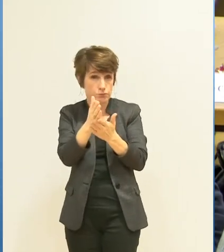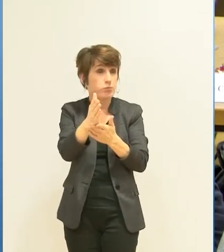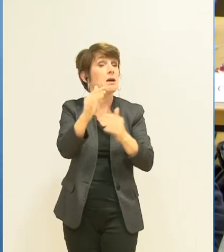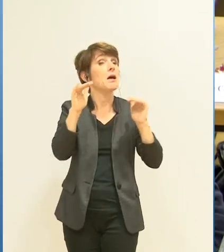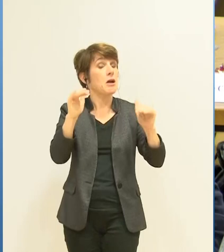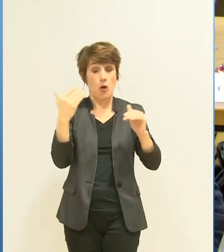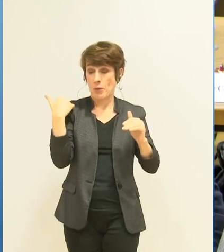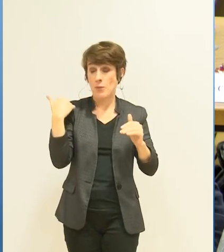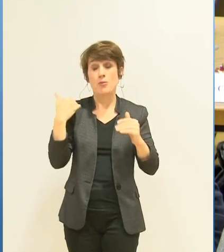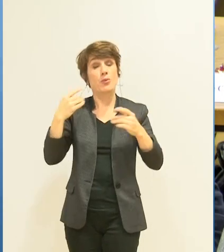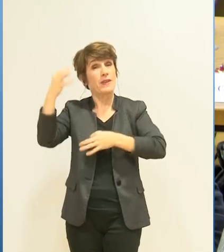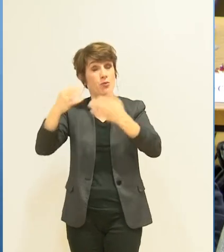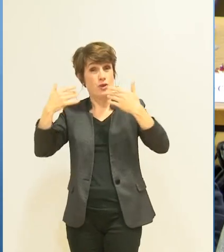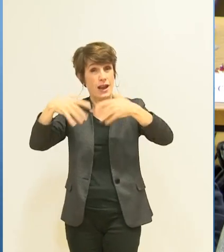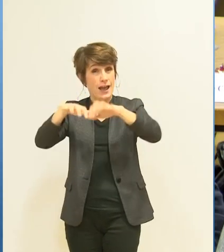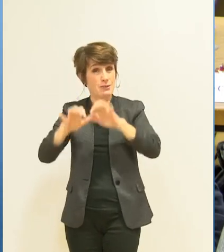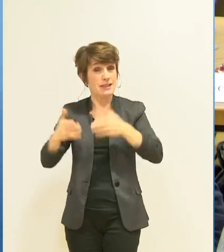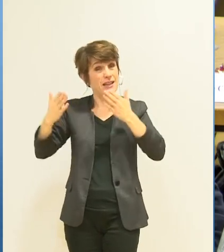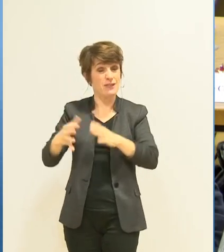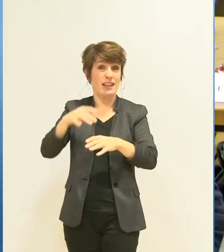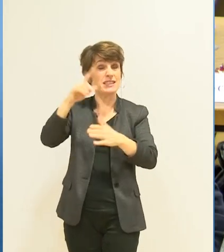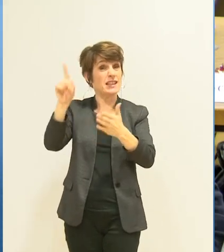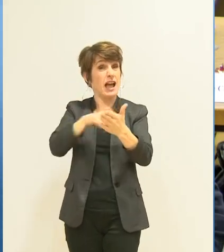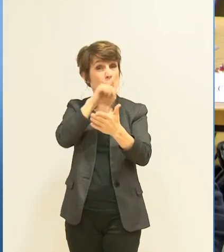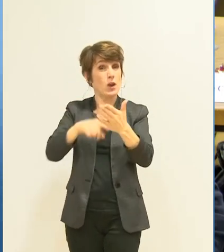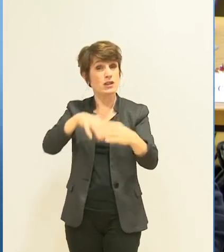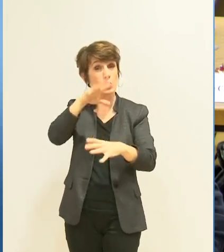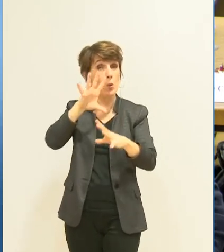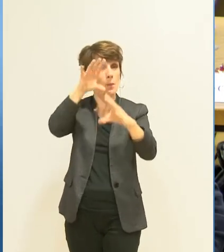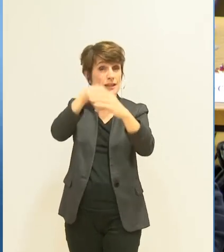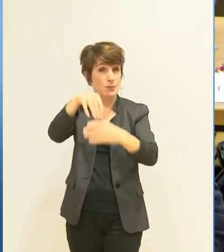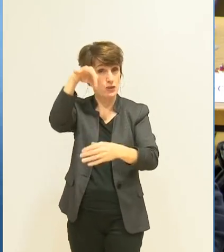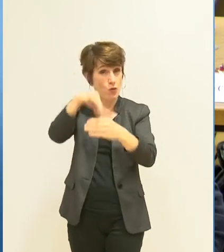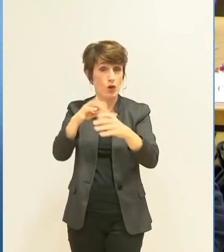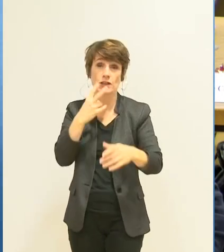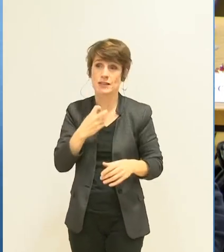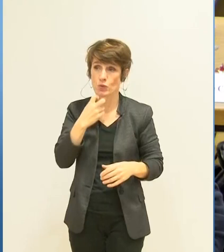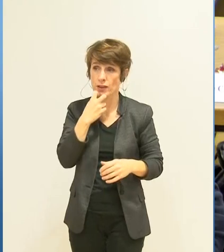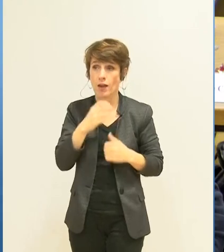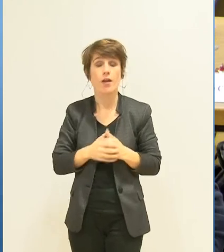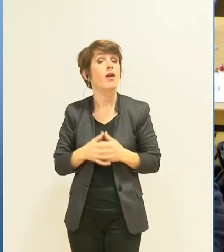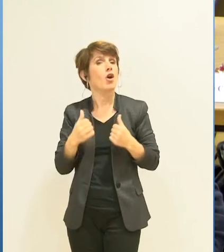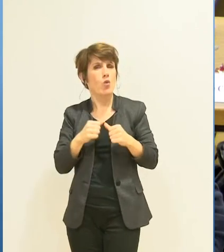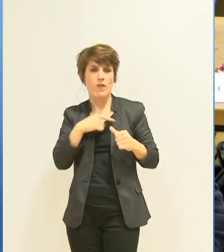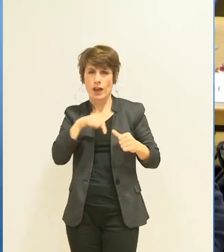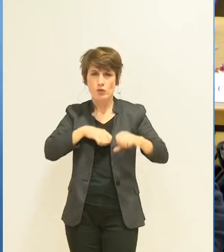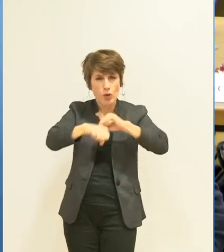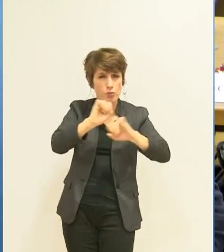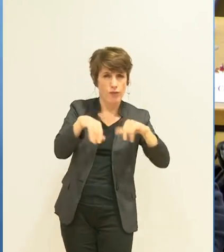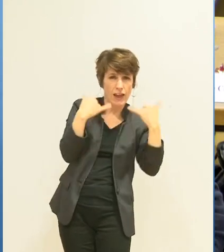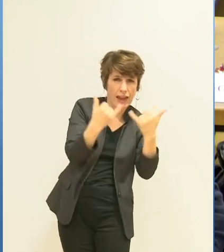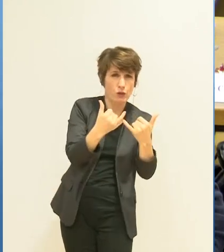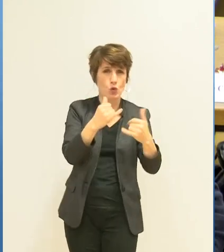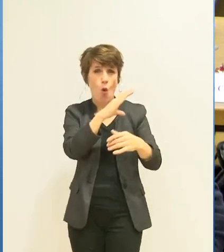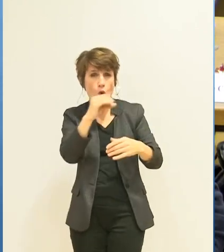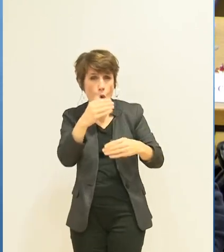par le tribunal l'administratif au delà des actions de démocratie locale informations concertation co construction par exemple